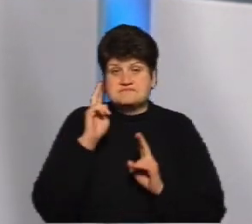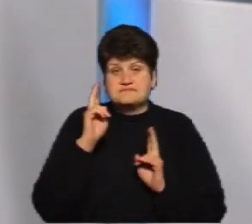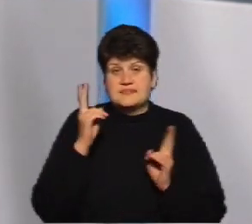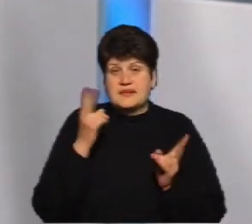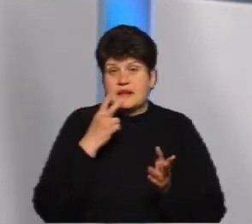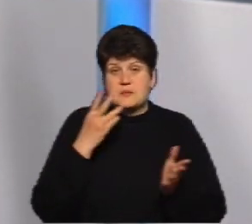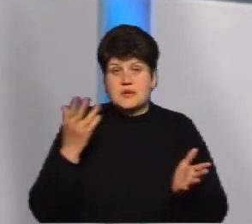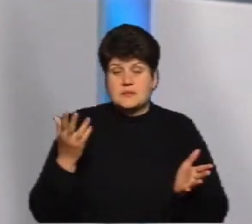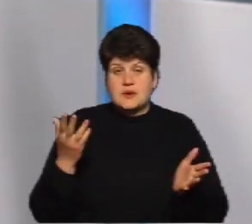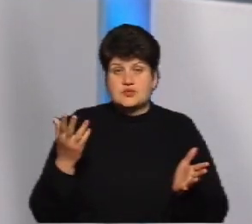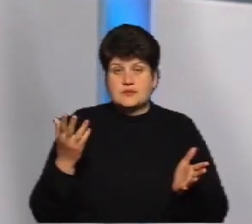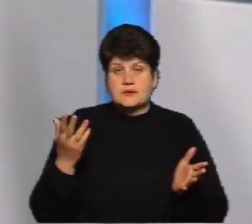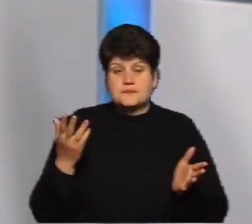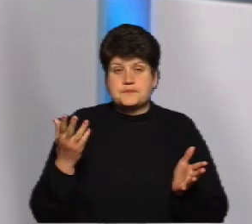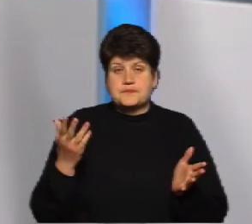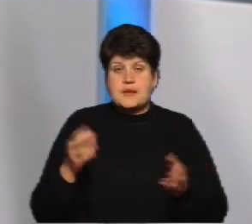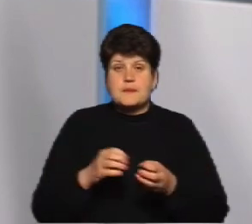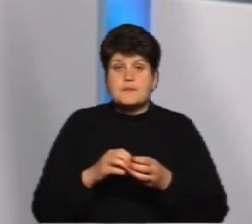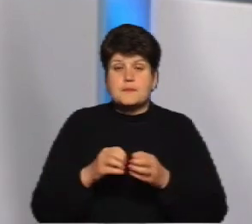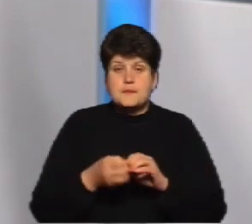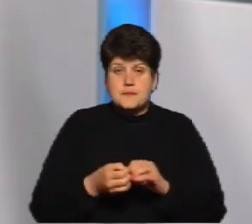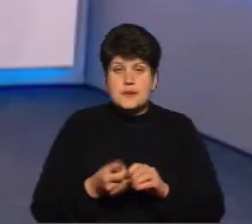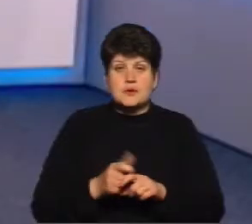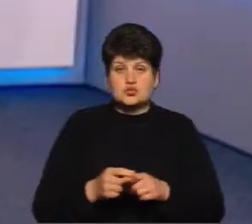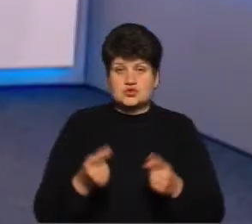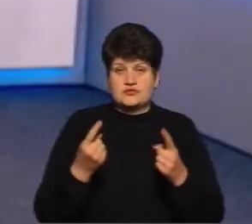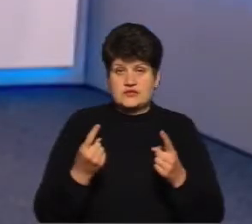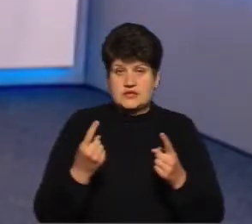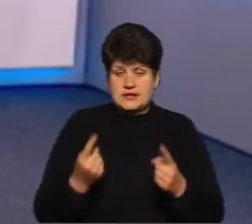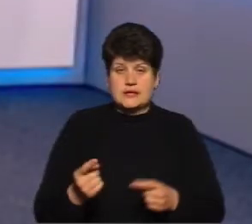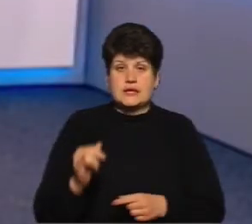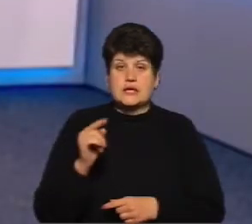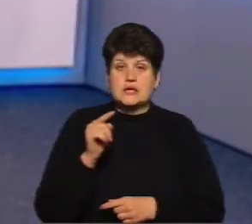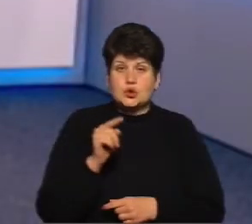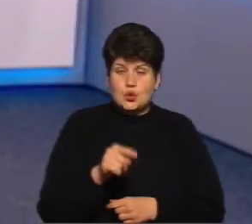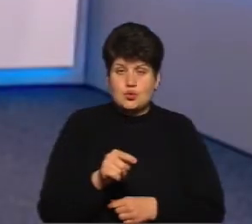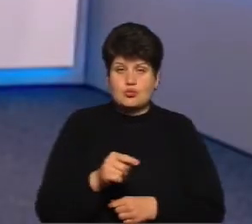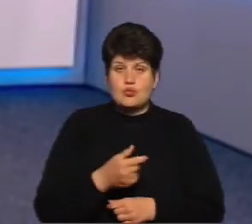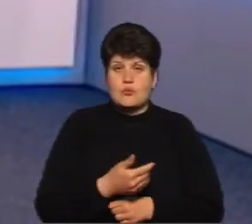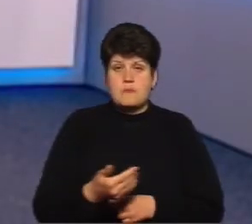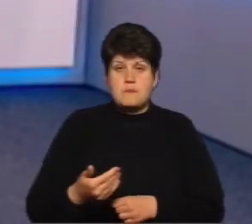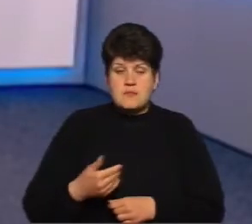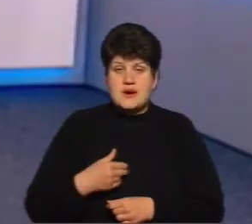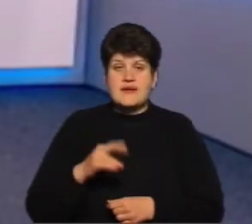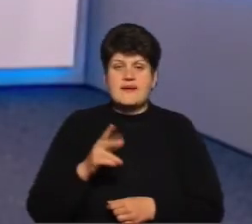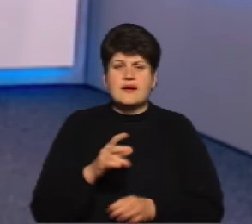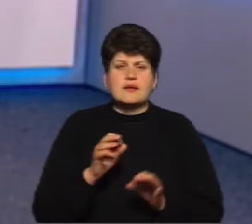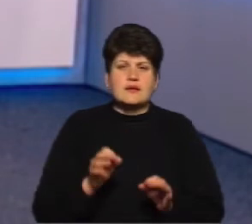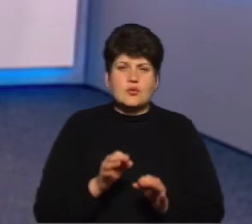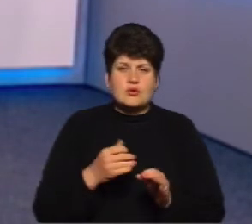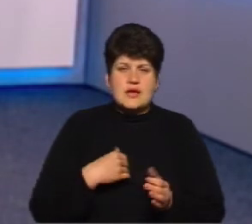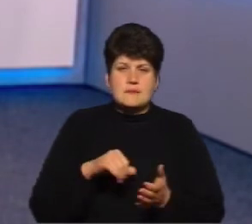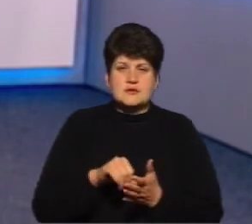цей. Загроза дуже-дуже велика. І тому ми, як ніколи, я представляю